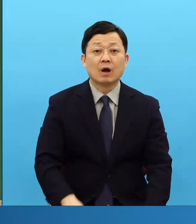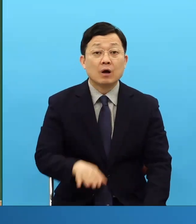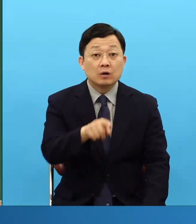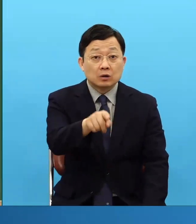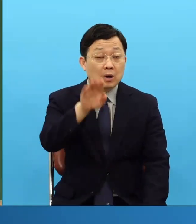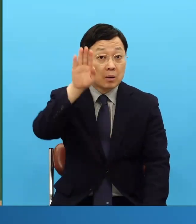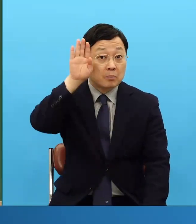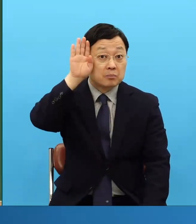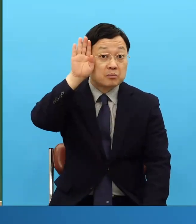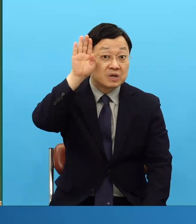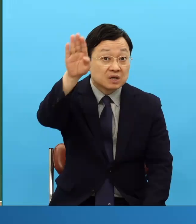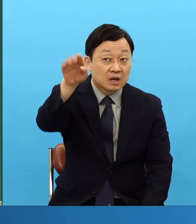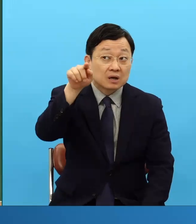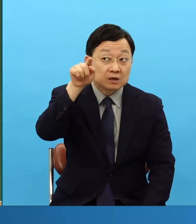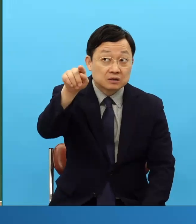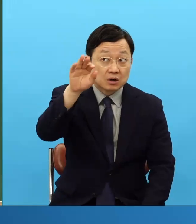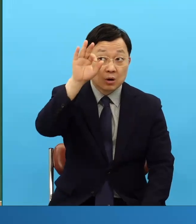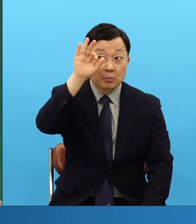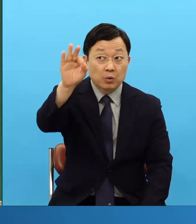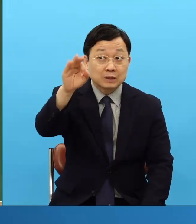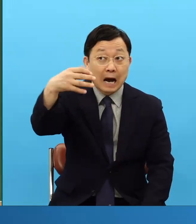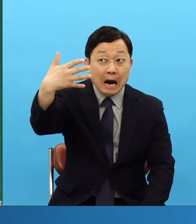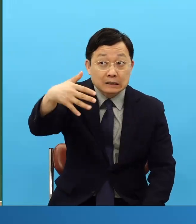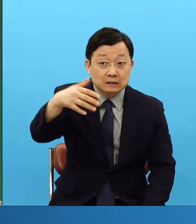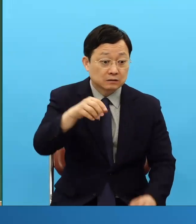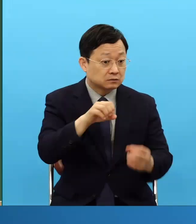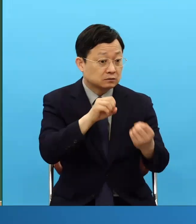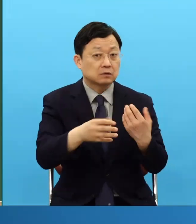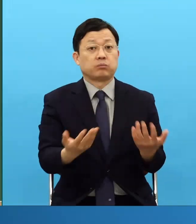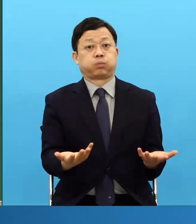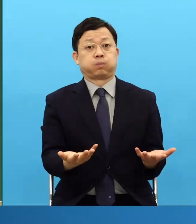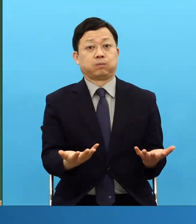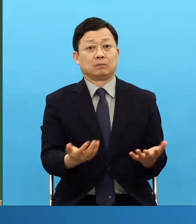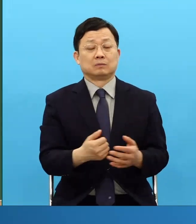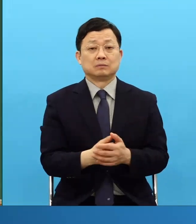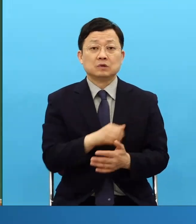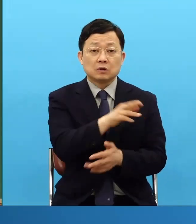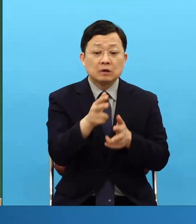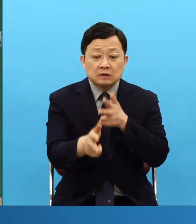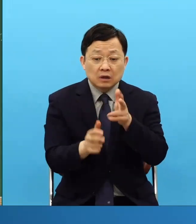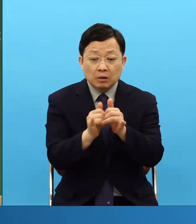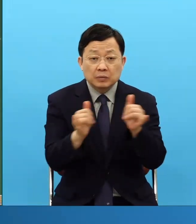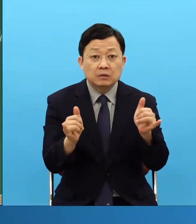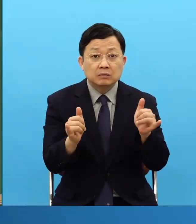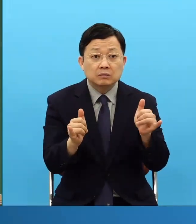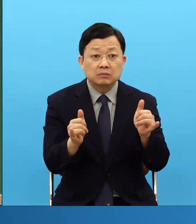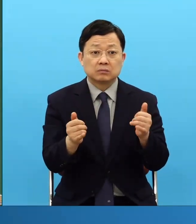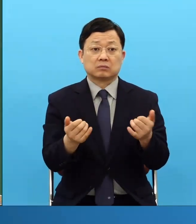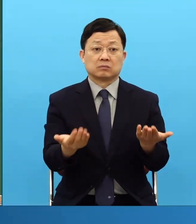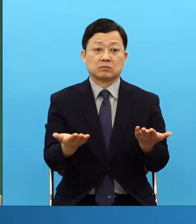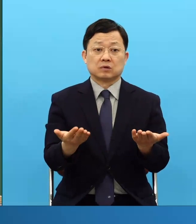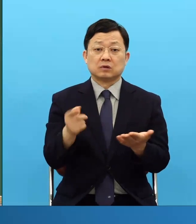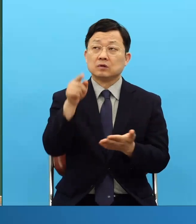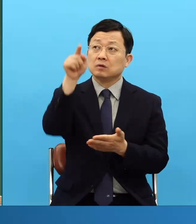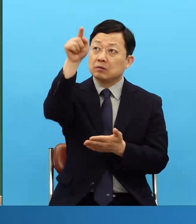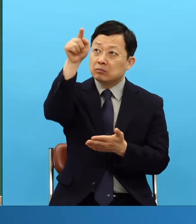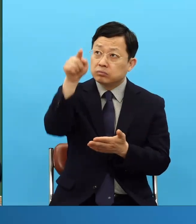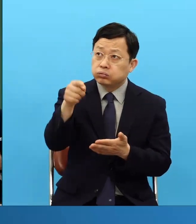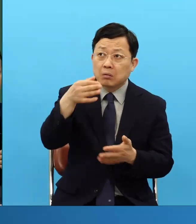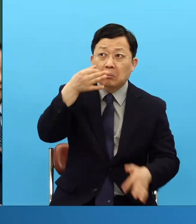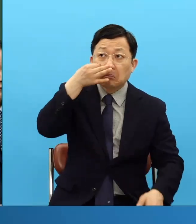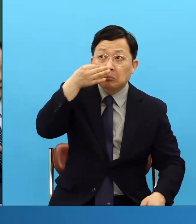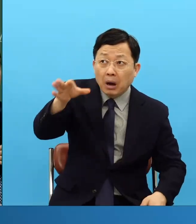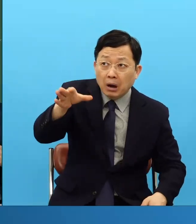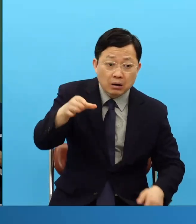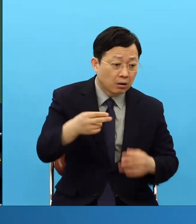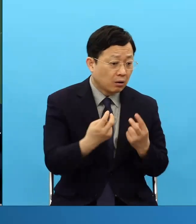하나님 자녀고 최고 축복받은 중지자인데 그리고 산업인이란 말이에요. 그러면 이런 게 안 나오는데 내가 어떻게 할 수 있습니까? Only then can you receive this